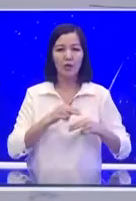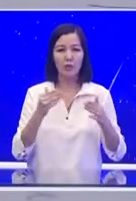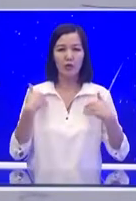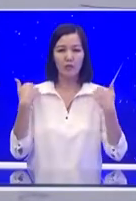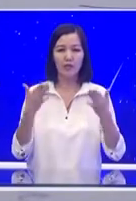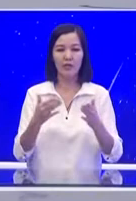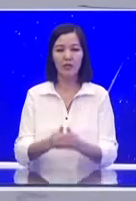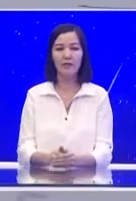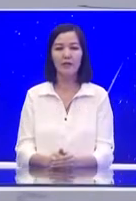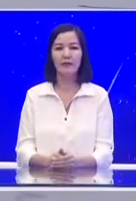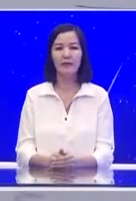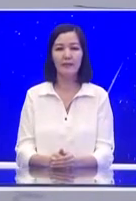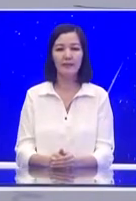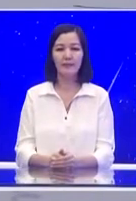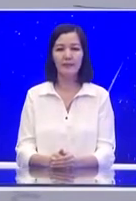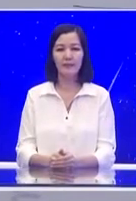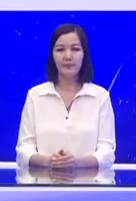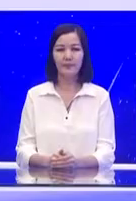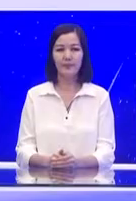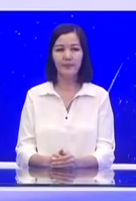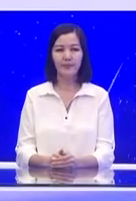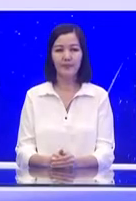рабочие предложения.